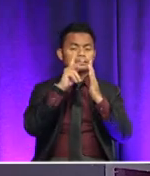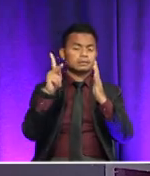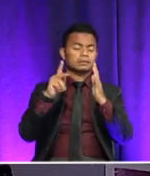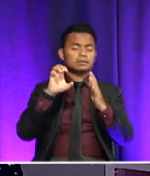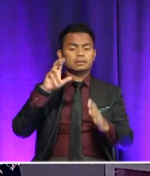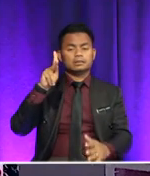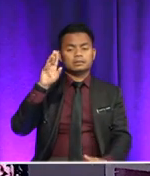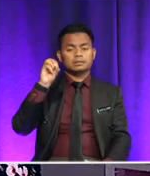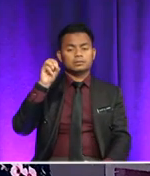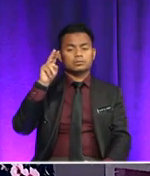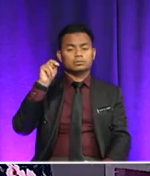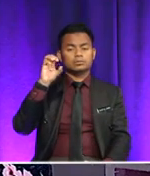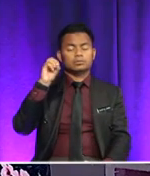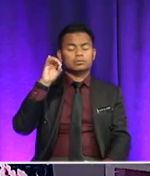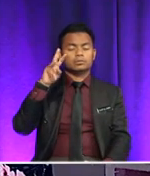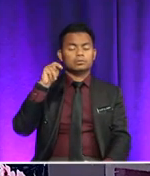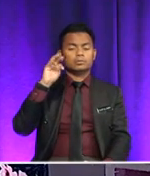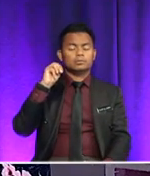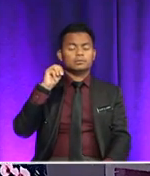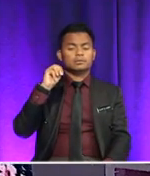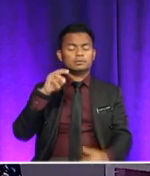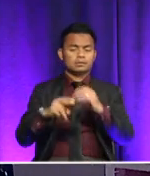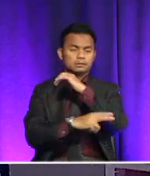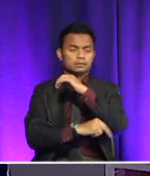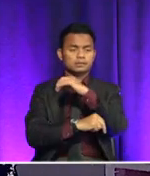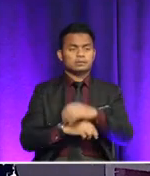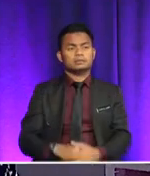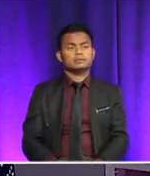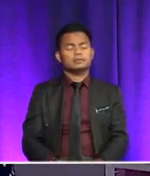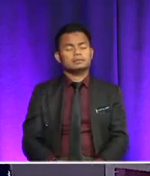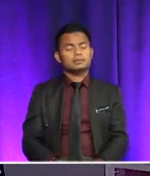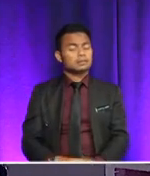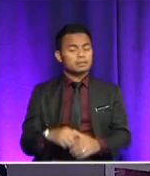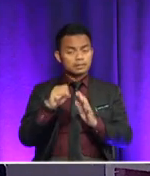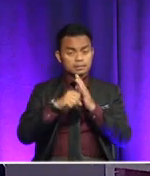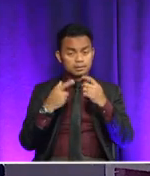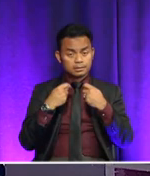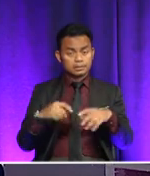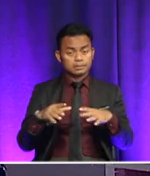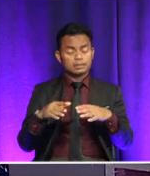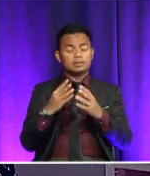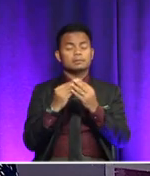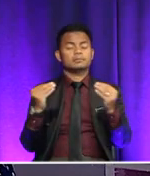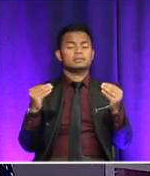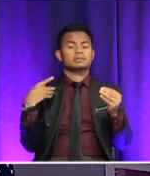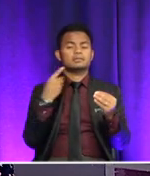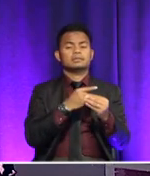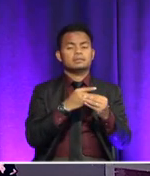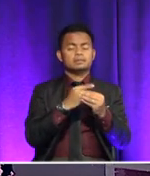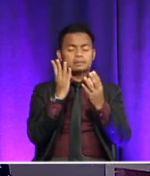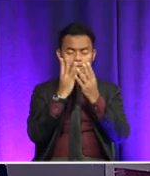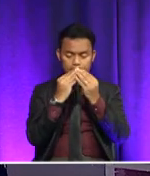meningkatkan ekonomi negara tentu dan memiliki tidak selesai memberikan ini kita simpulkanlah simpulkan